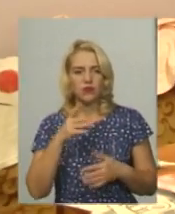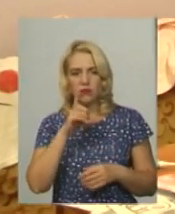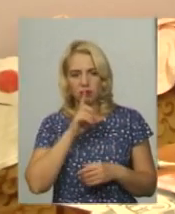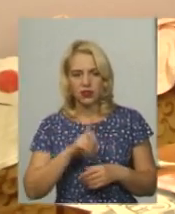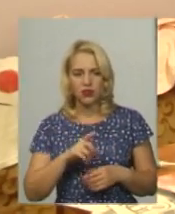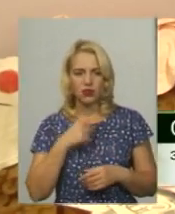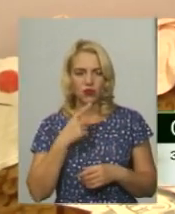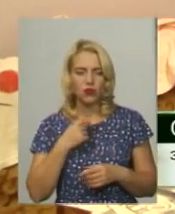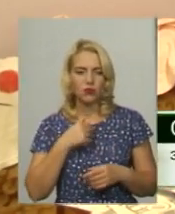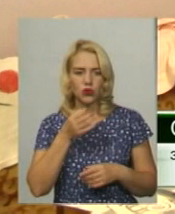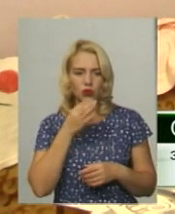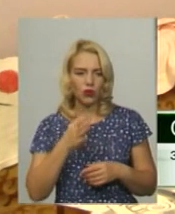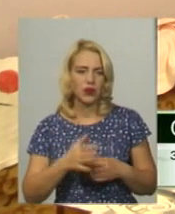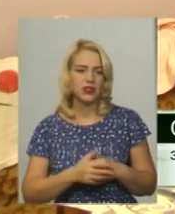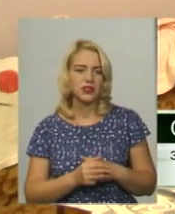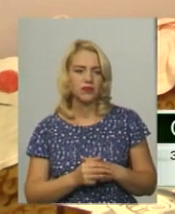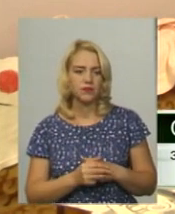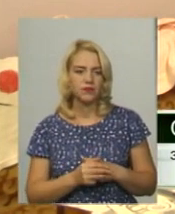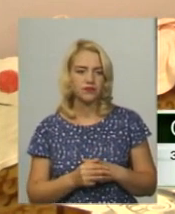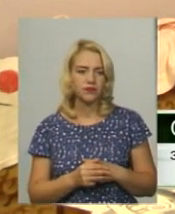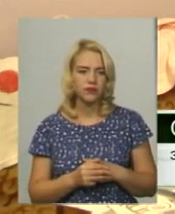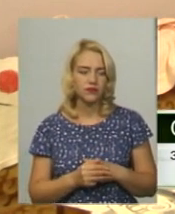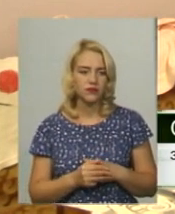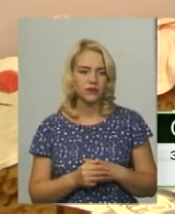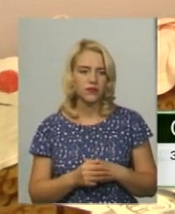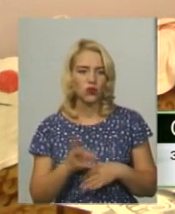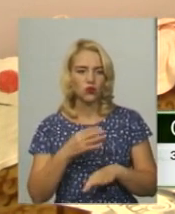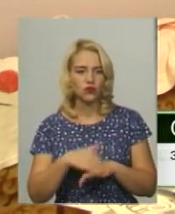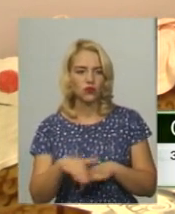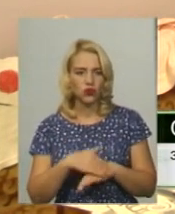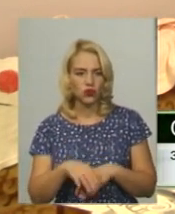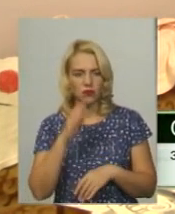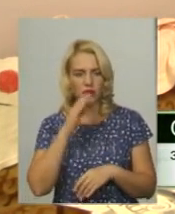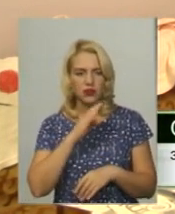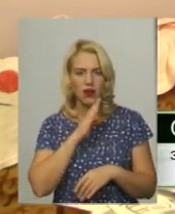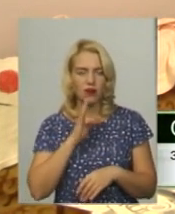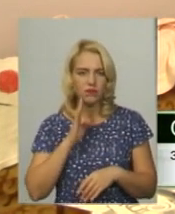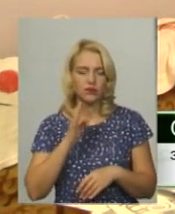багато. Подобається, звичайно, в дворі, подобається